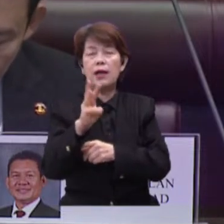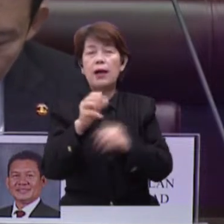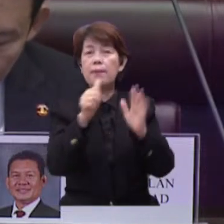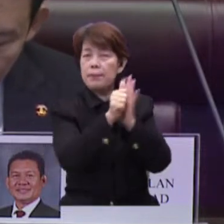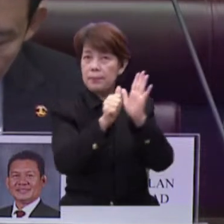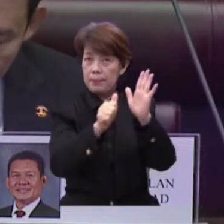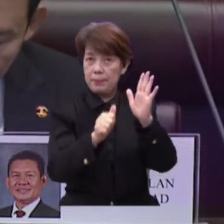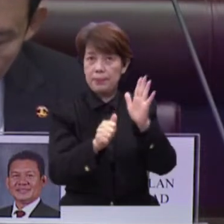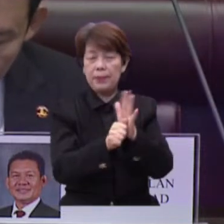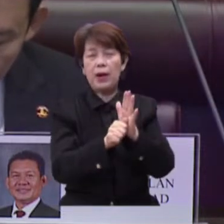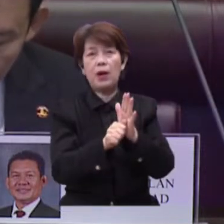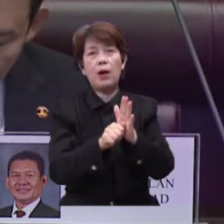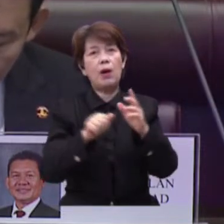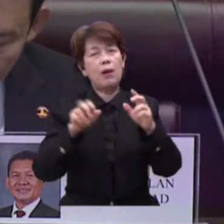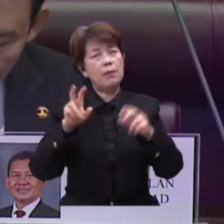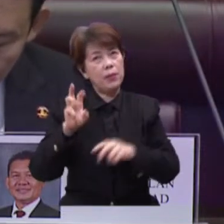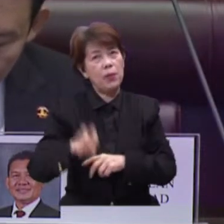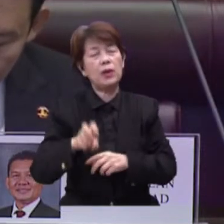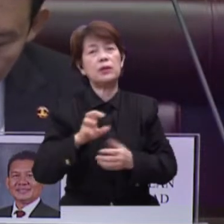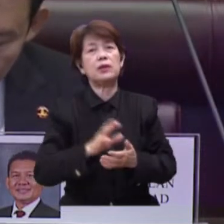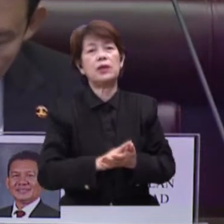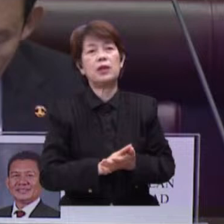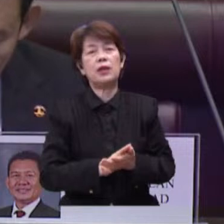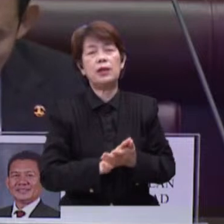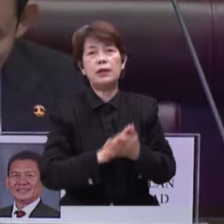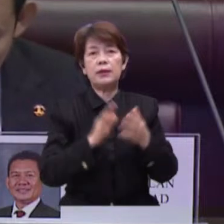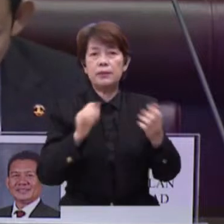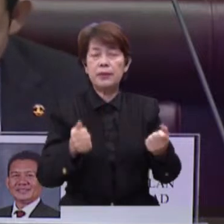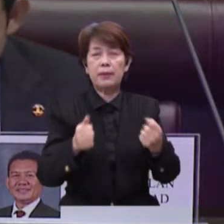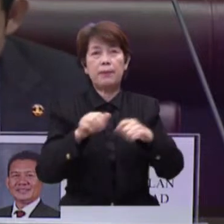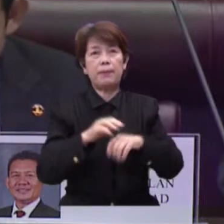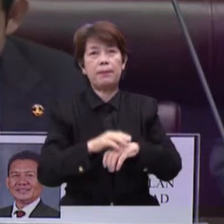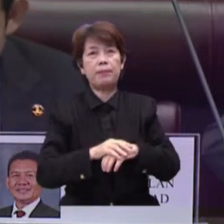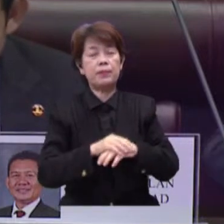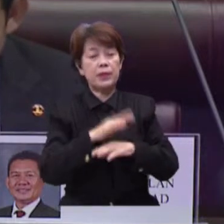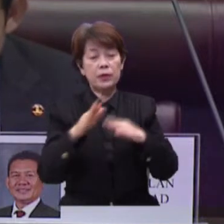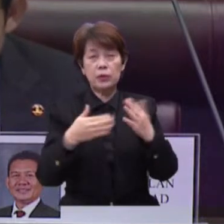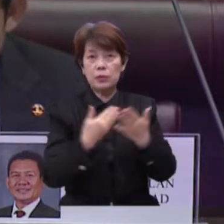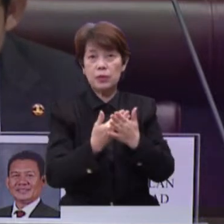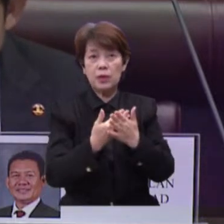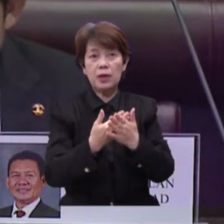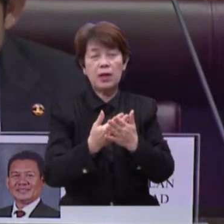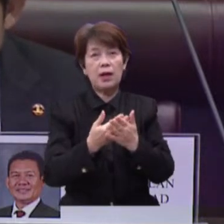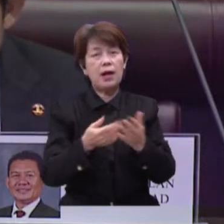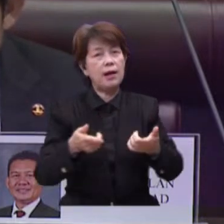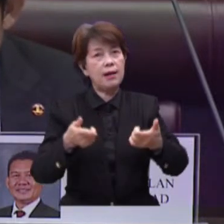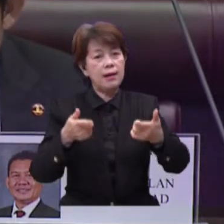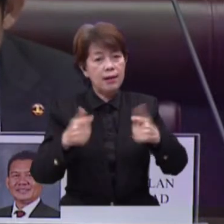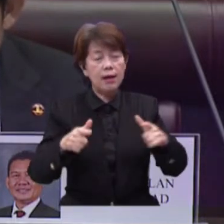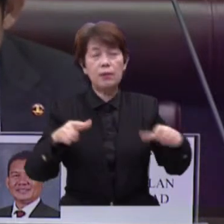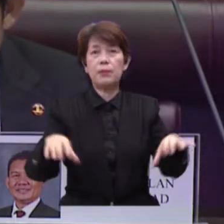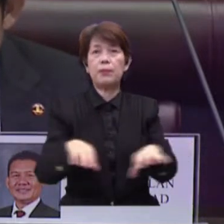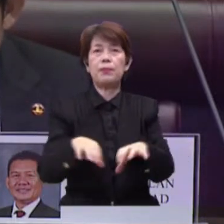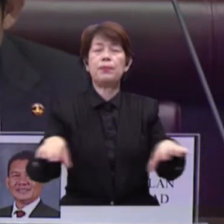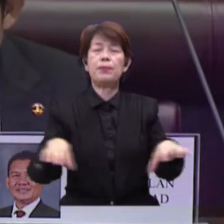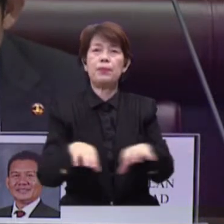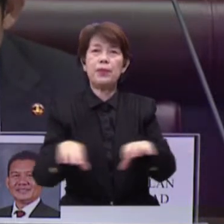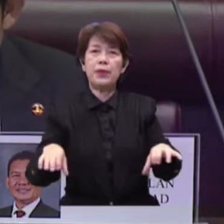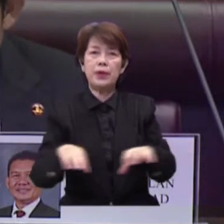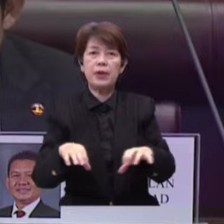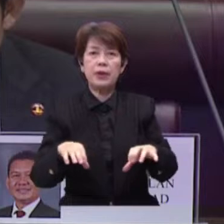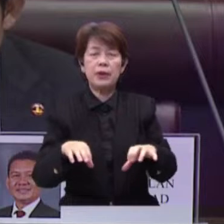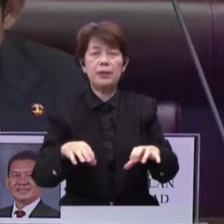wajan pesubhatan atau Batman dengan izin adalah perbuatan yang